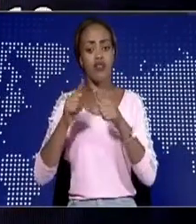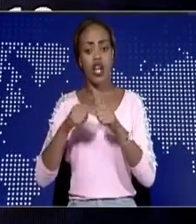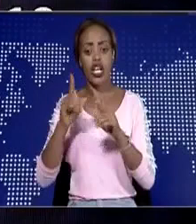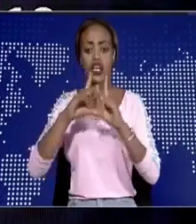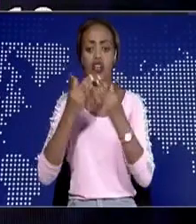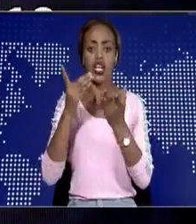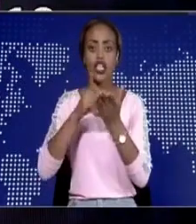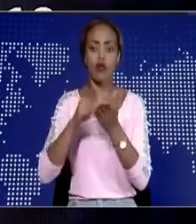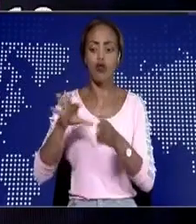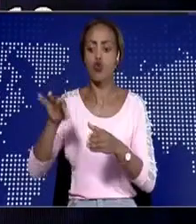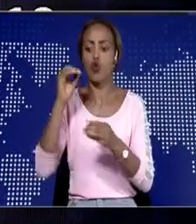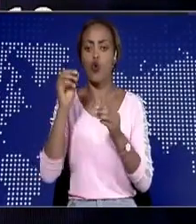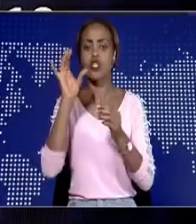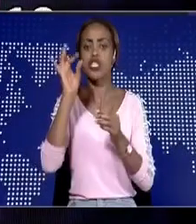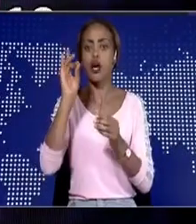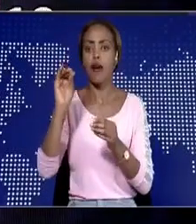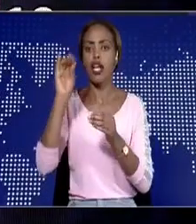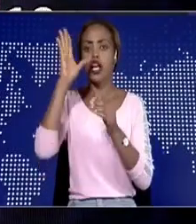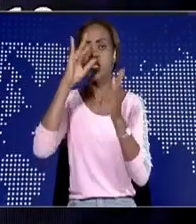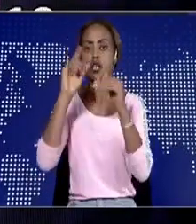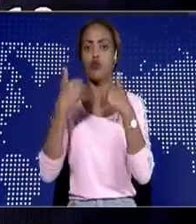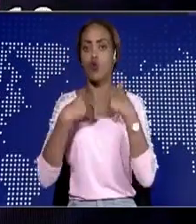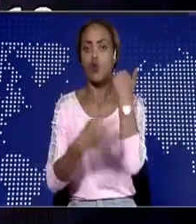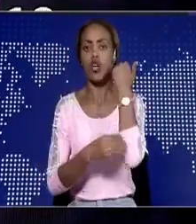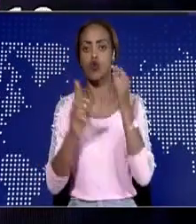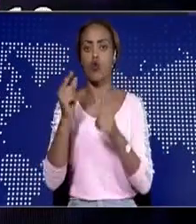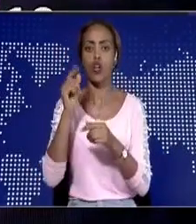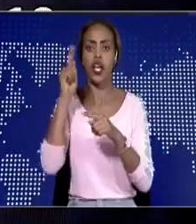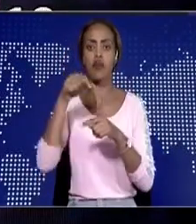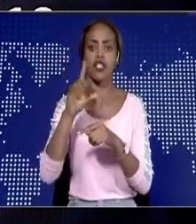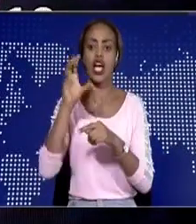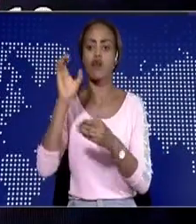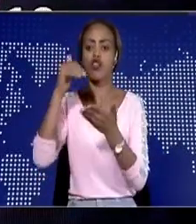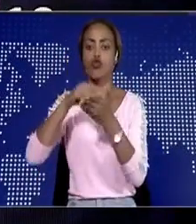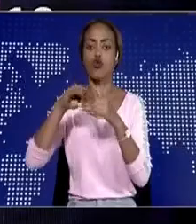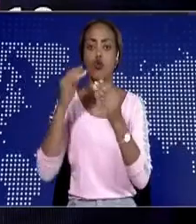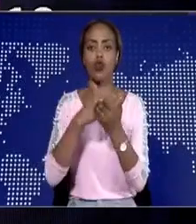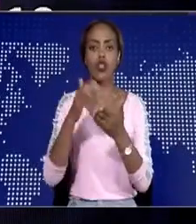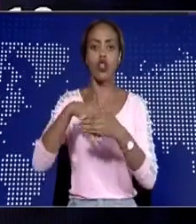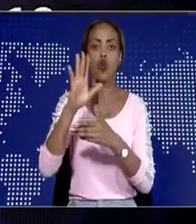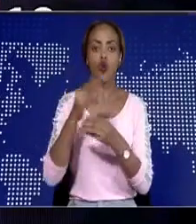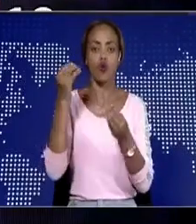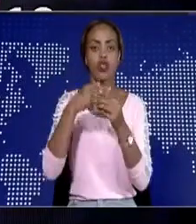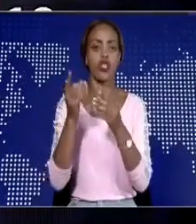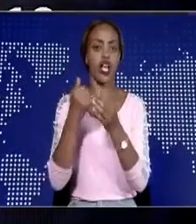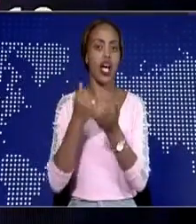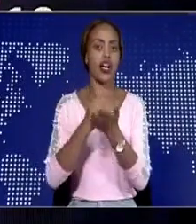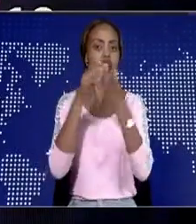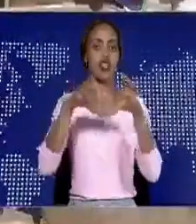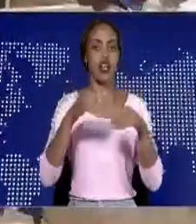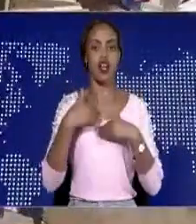كفله كتماتها تزركبو 80 صقمان 150 شحز وغم استفلاليو حجزات غيرالا صقا كيدانه توصلو